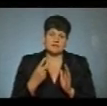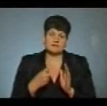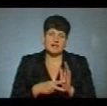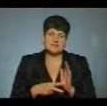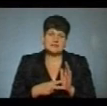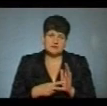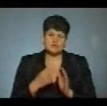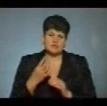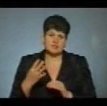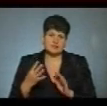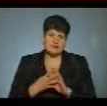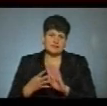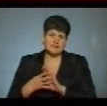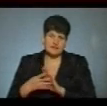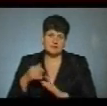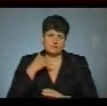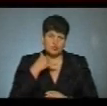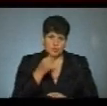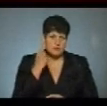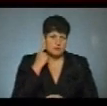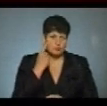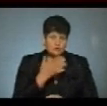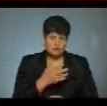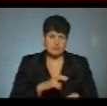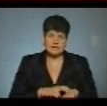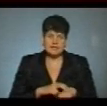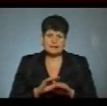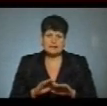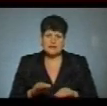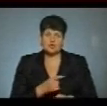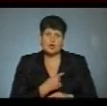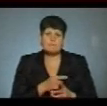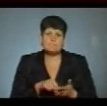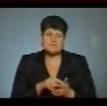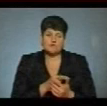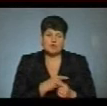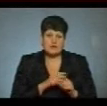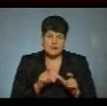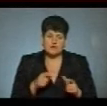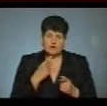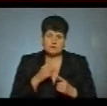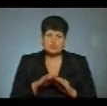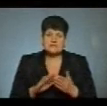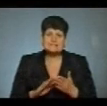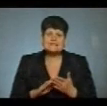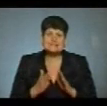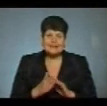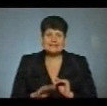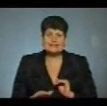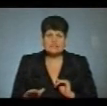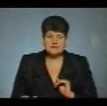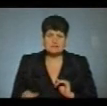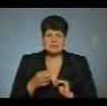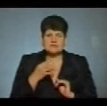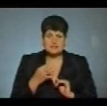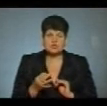098-49-27-499. Будуть запитання, будь ласка, телефонуйте. Ми почули лікарку дитячої міської лікарні, яка говорила про стан діток. Скажіть, який стан людей,